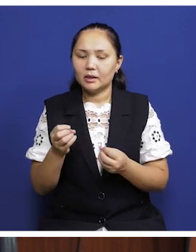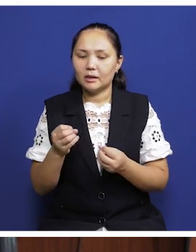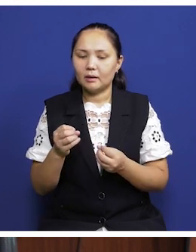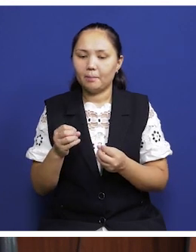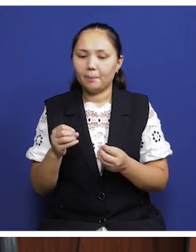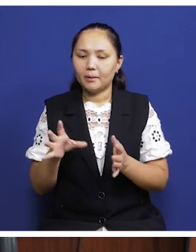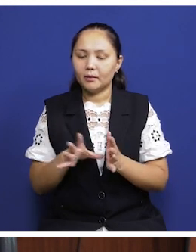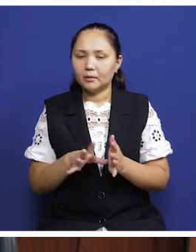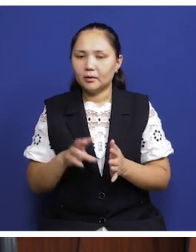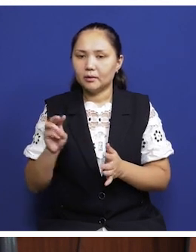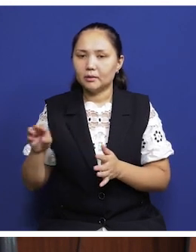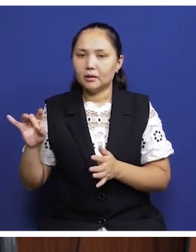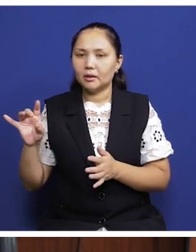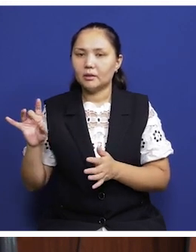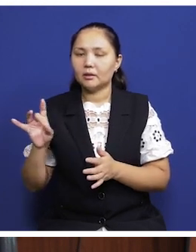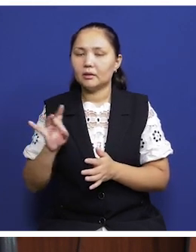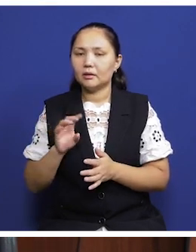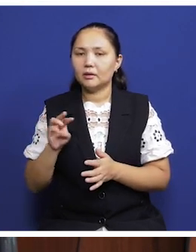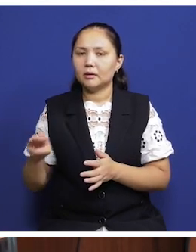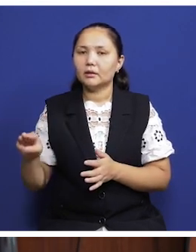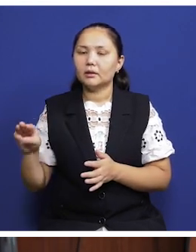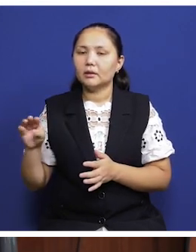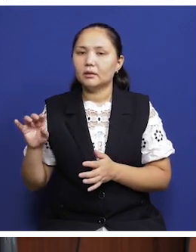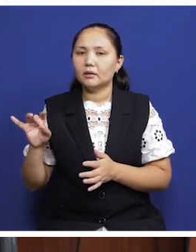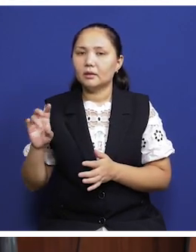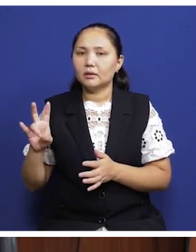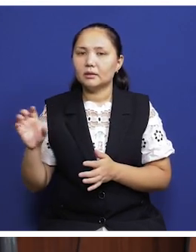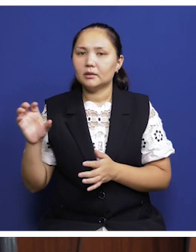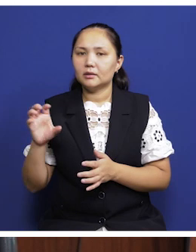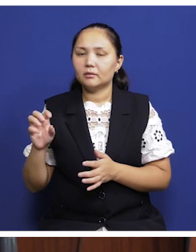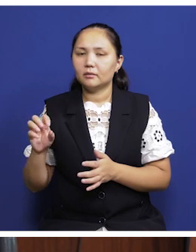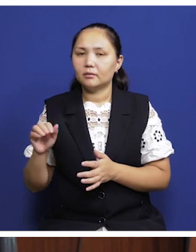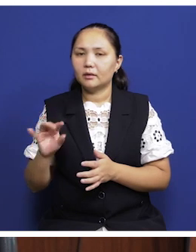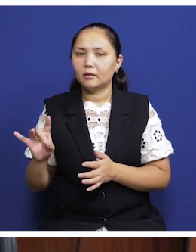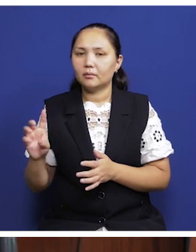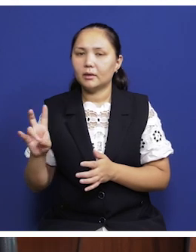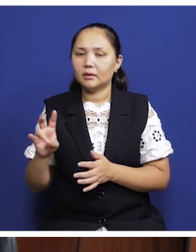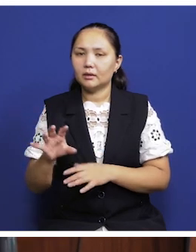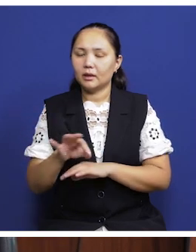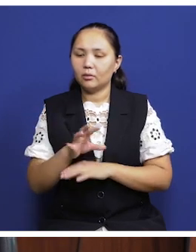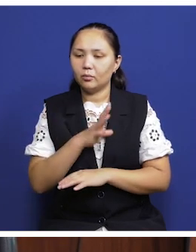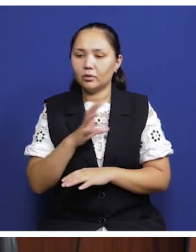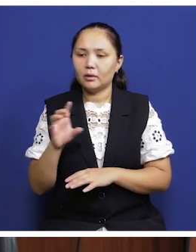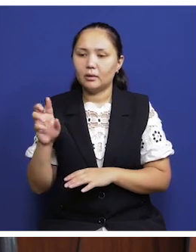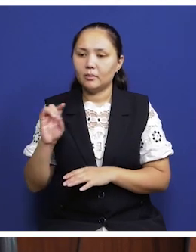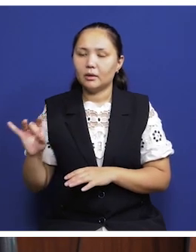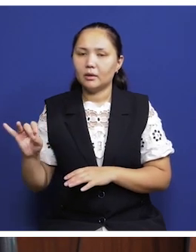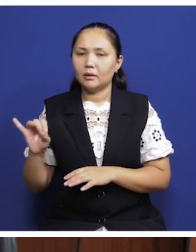дүниесін атқарушы трансформатор мен қамтамасыз еттік. Биылғы жылы осы кешегі 6 айдың көлемінде Бірлік елді мекеніне